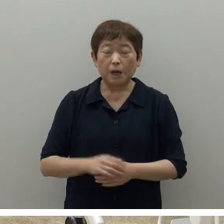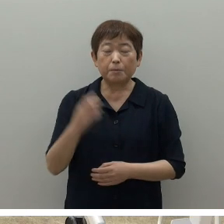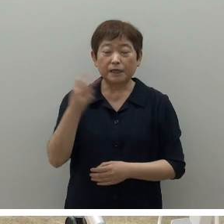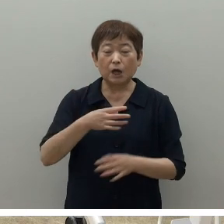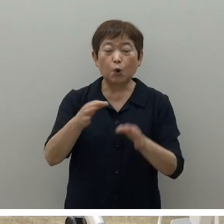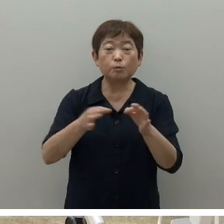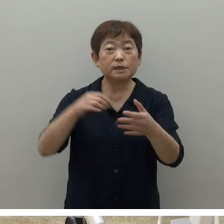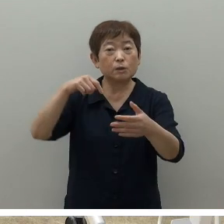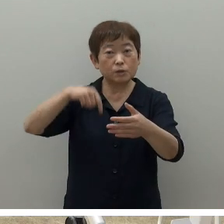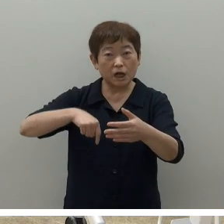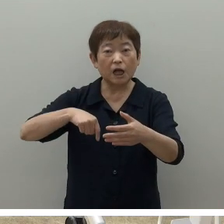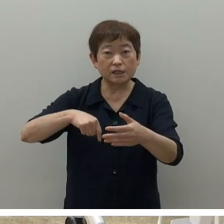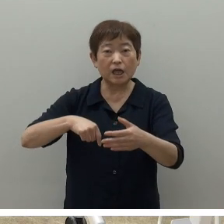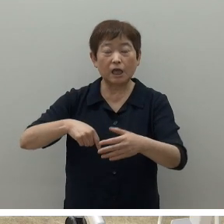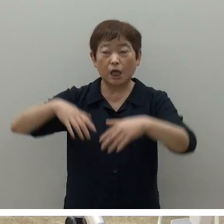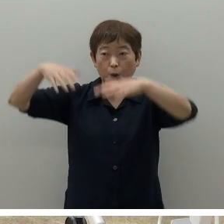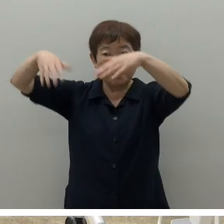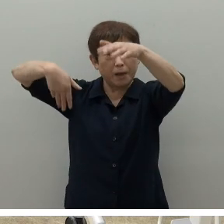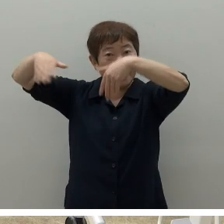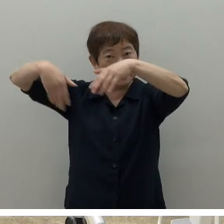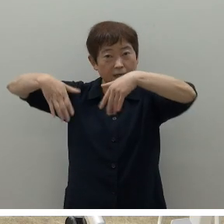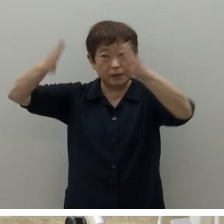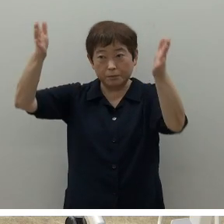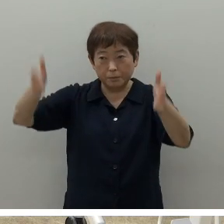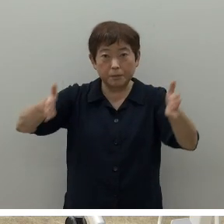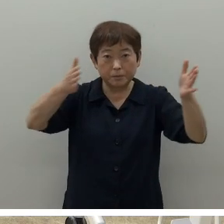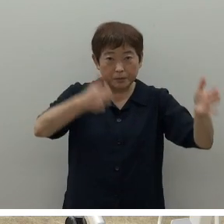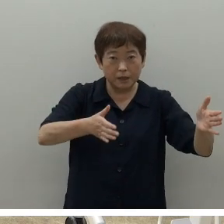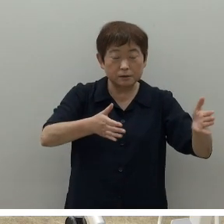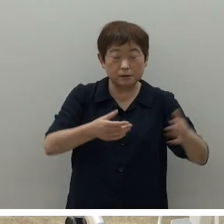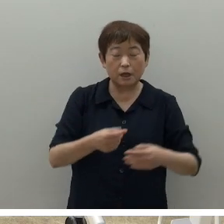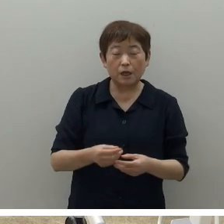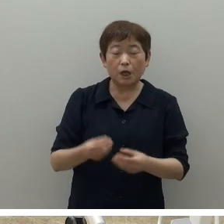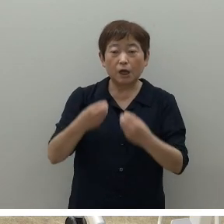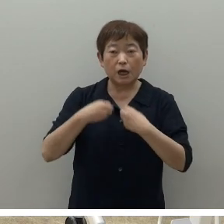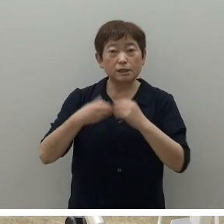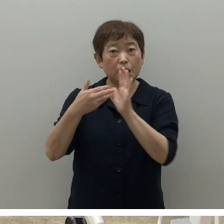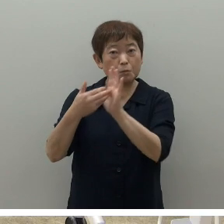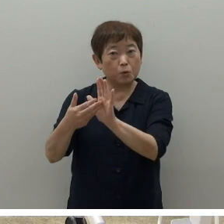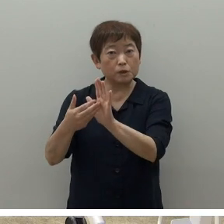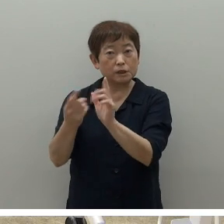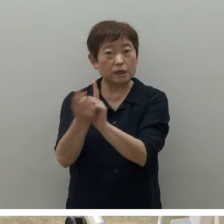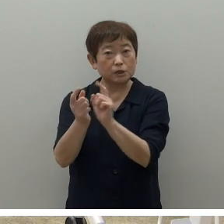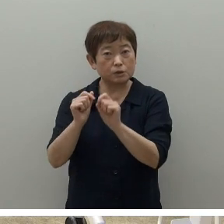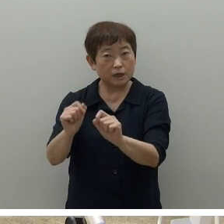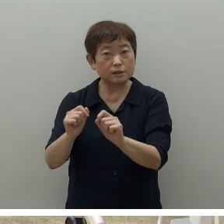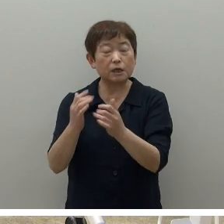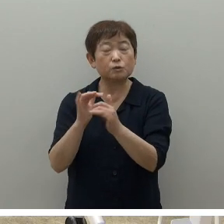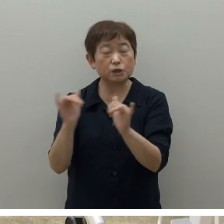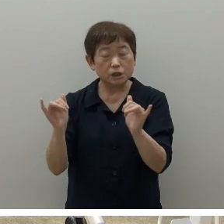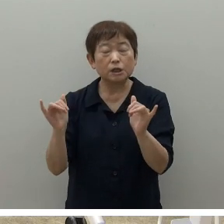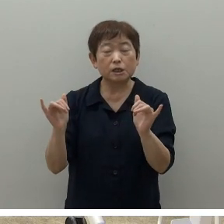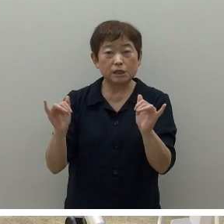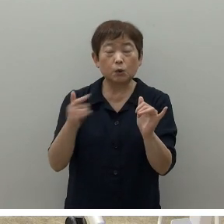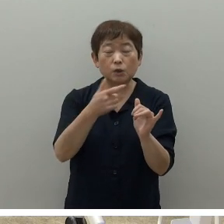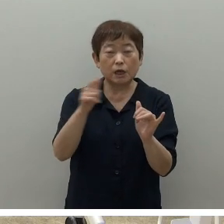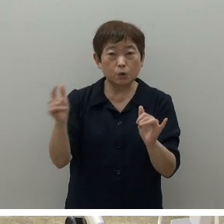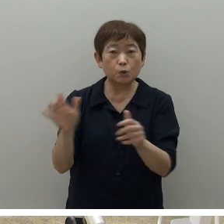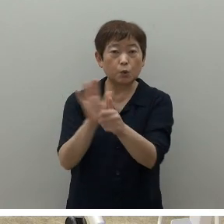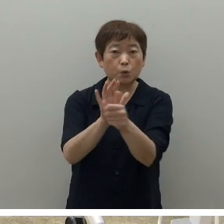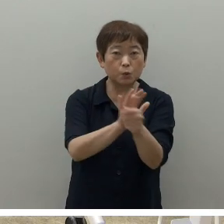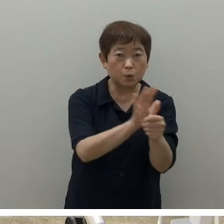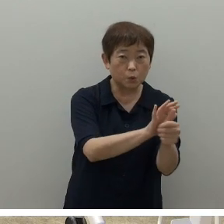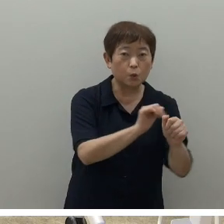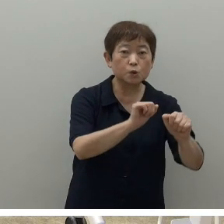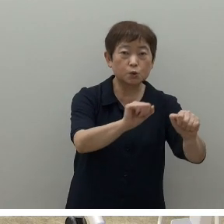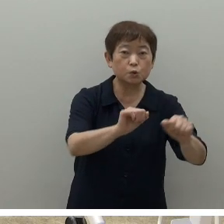する飲食店等へ支援金を支給するなどの市独自の経済対策等により、市内における感染